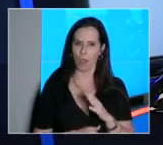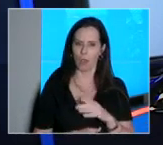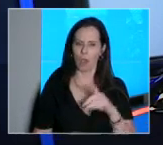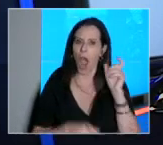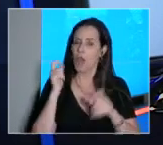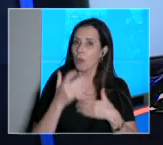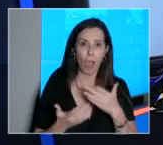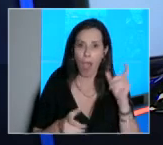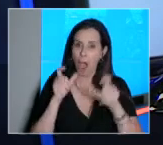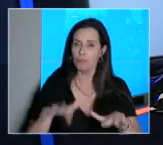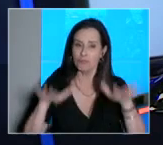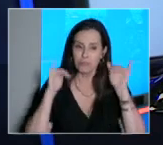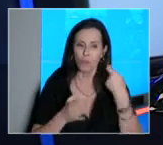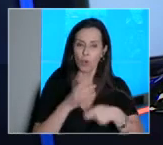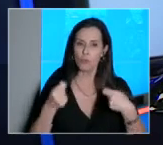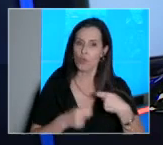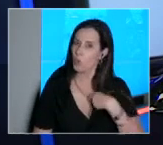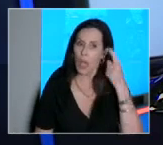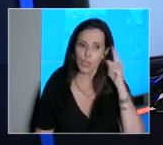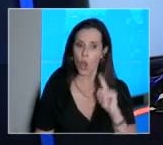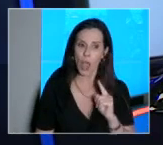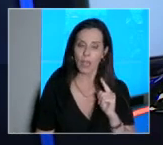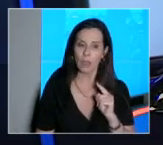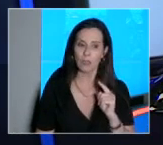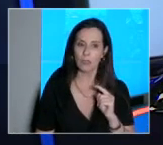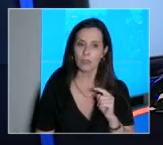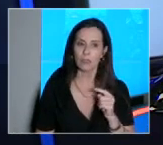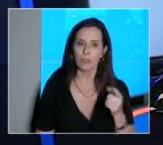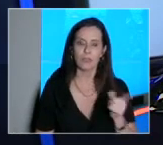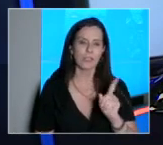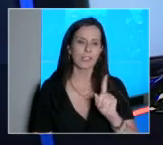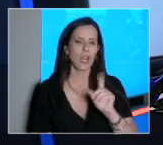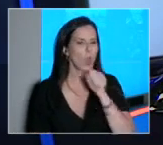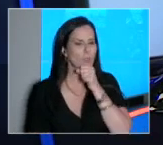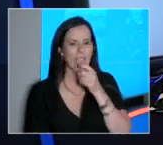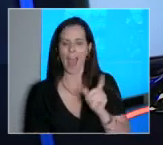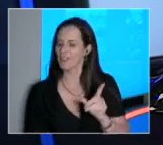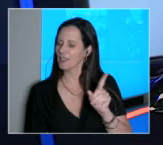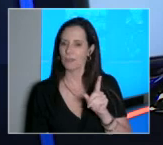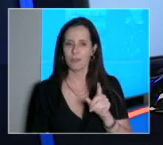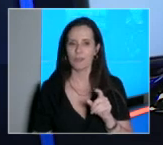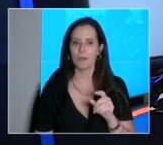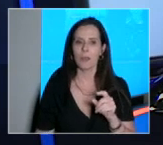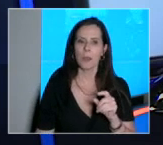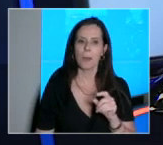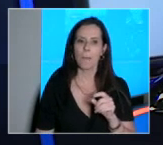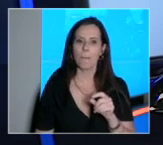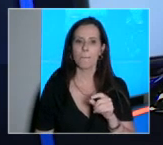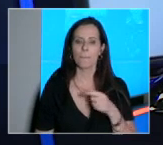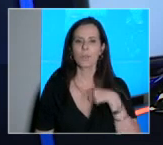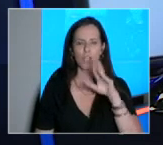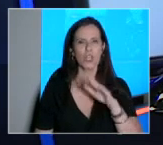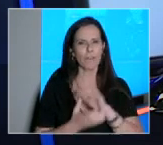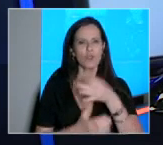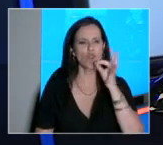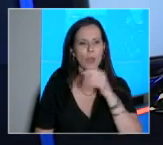שהוא אומר שאין אנשים שמגיעים לשוק, אני לא ידעתי את זה. זה כבר לא אספת. אני אגיד את האמת, יש לי חברים שיושבים בשוק ושותים, בבתי